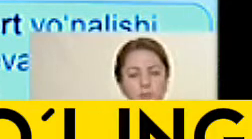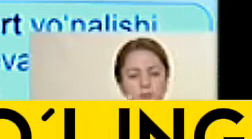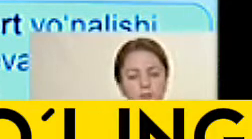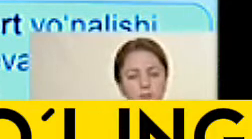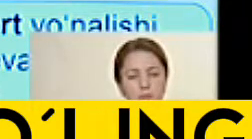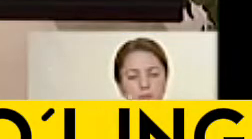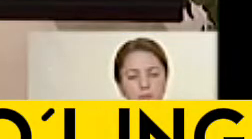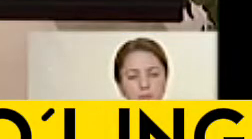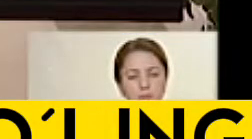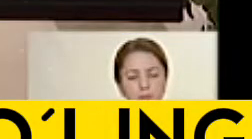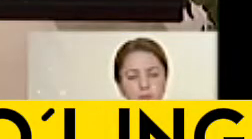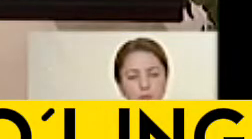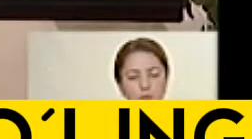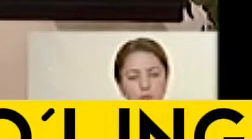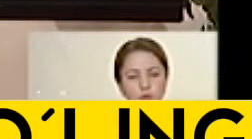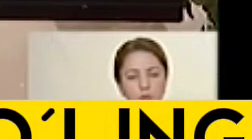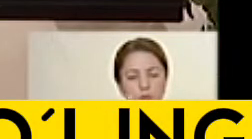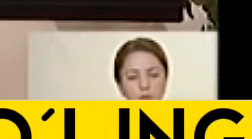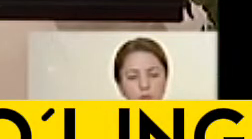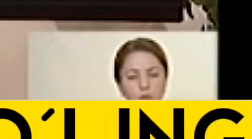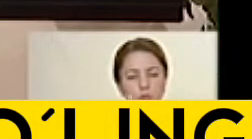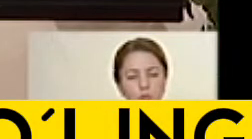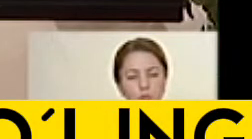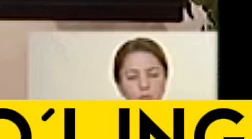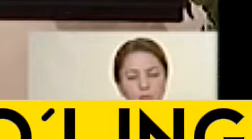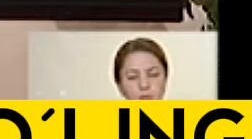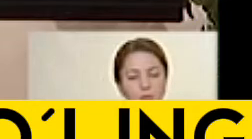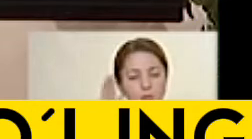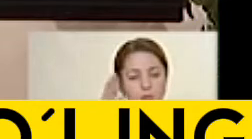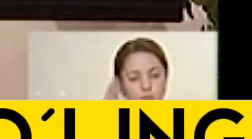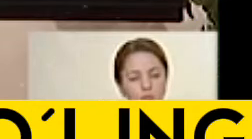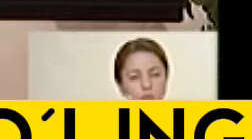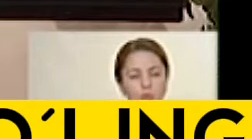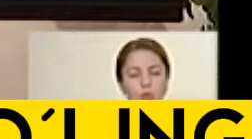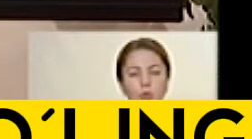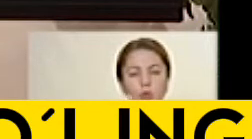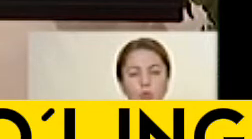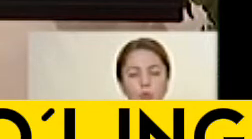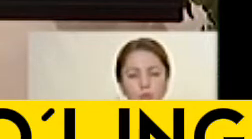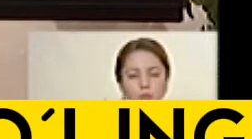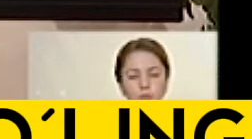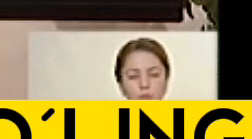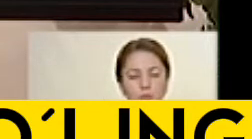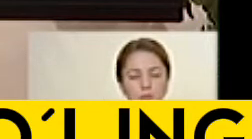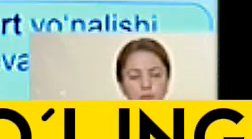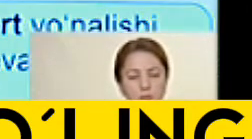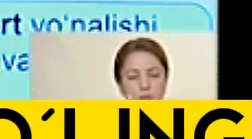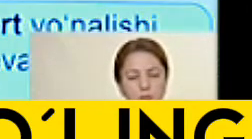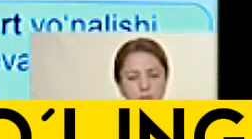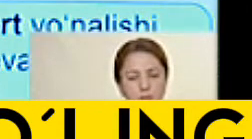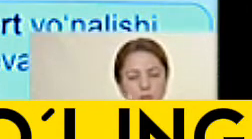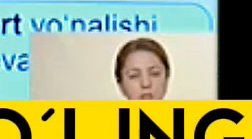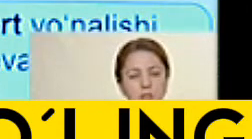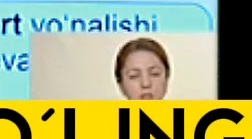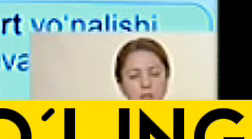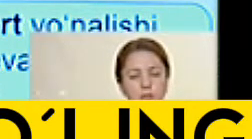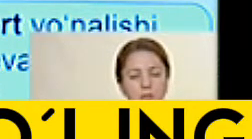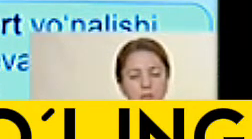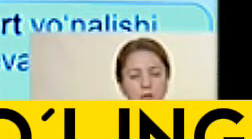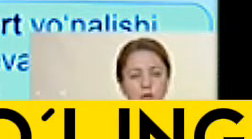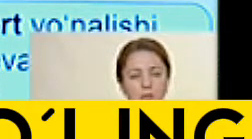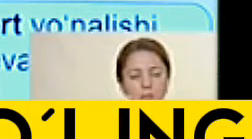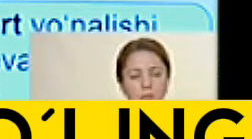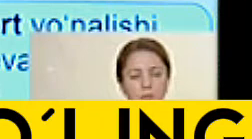Transportda tashilayotgan yuklar, demak, quvur, suv, temir yo'l transportlarida tashiladigan bo'lsa, sarf xarajat